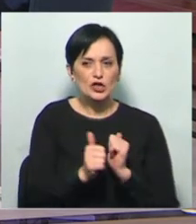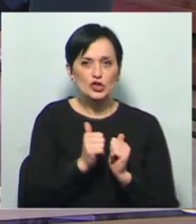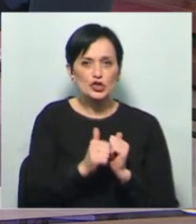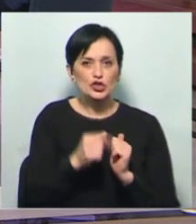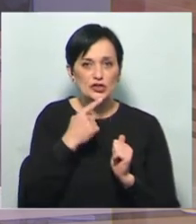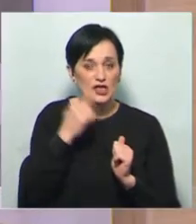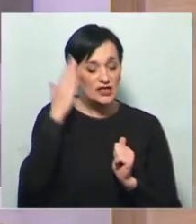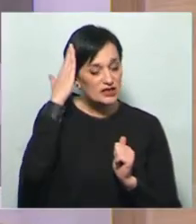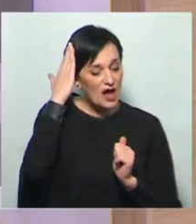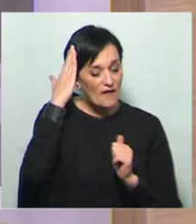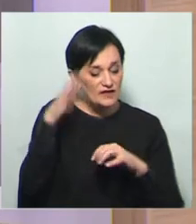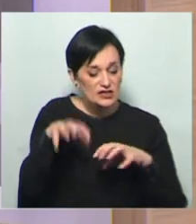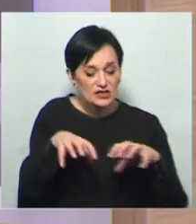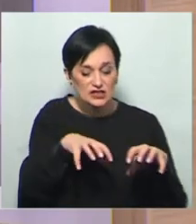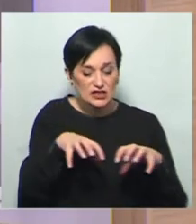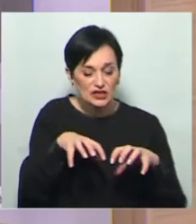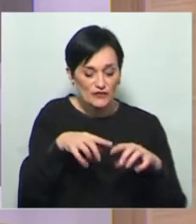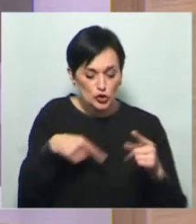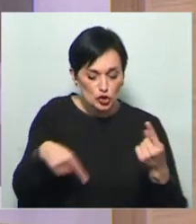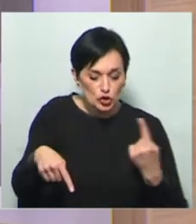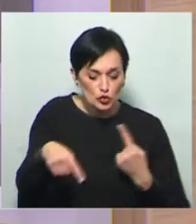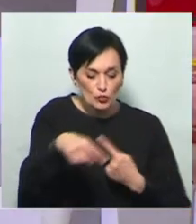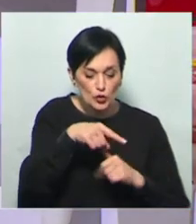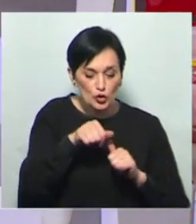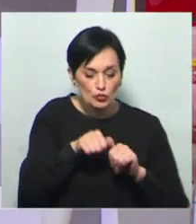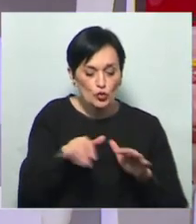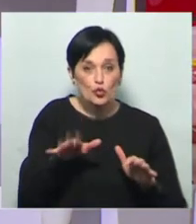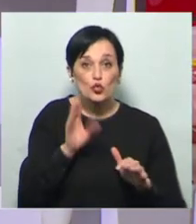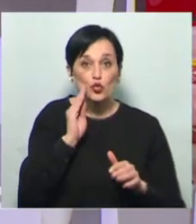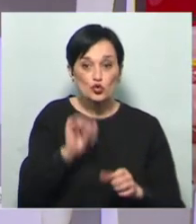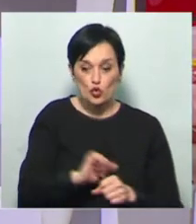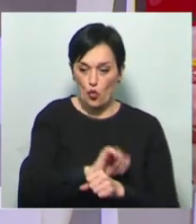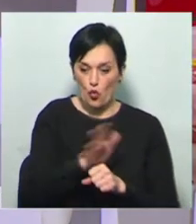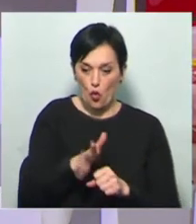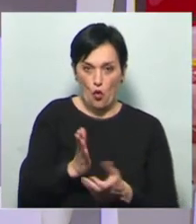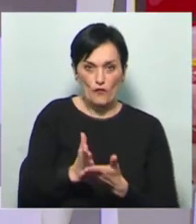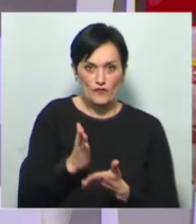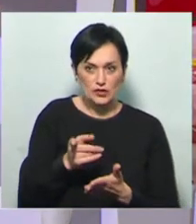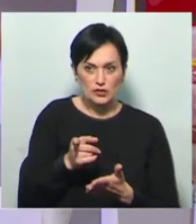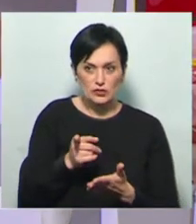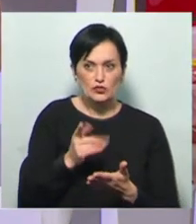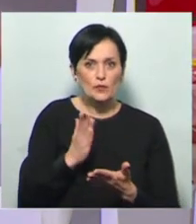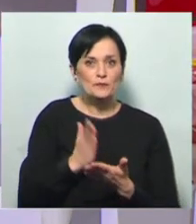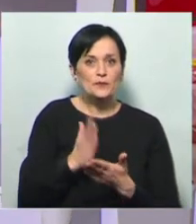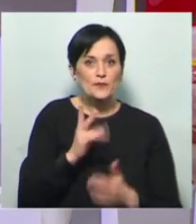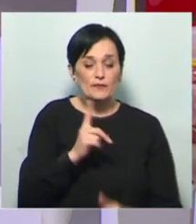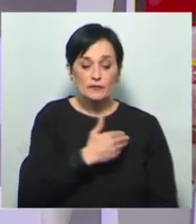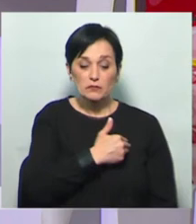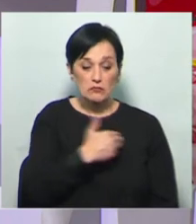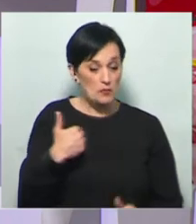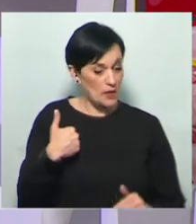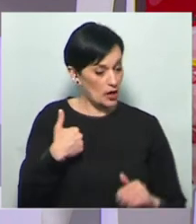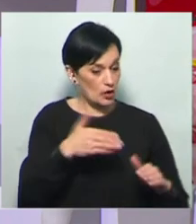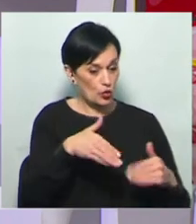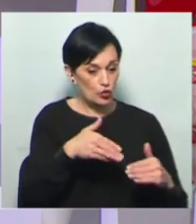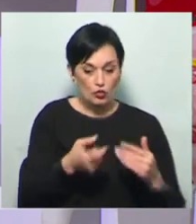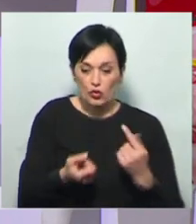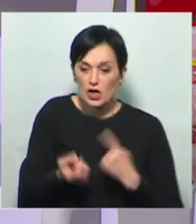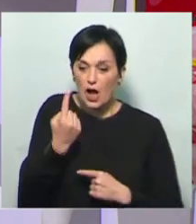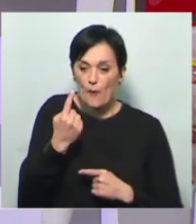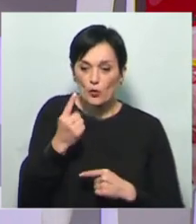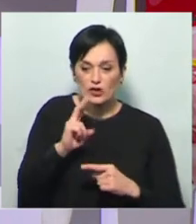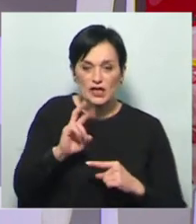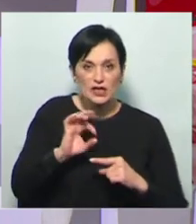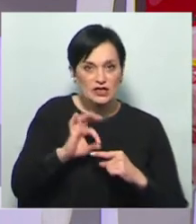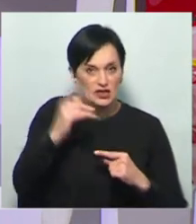მაგალითად თავისთვის სისხლის მიმოქცევის მოშლას, როდესაც პაციენტს აღმოჩნდება, რომ COVID-ი აქვს. მწვავე ფაზაში, უფრო არა ფილტვის დაზიანებით, არამედ გამოვლენა ჰქონდა